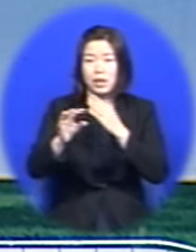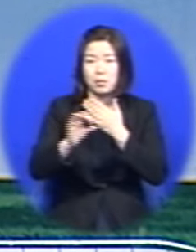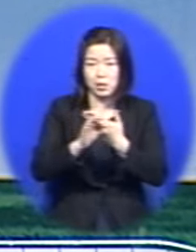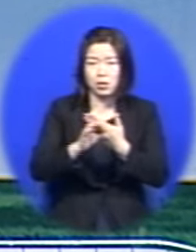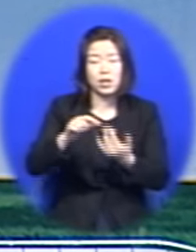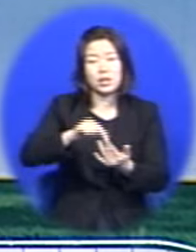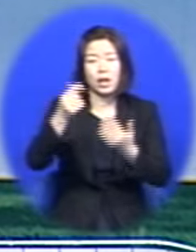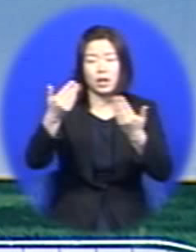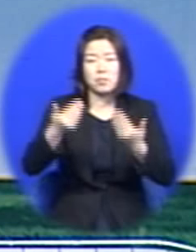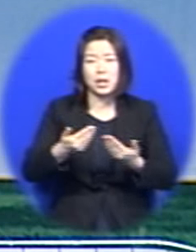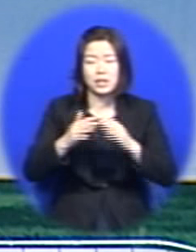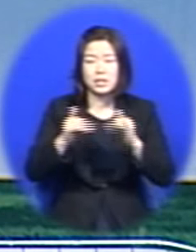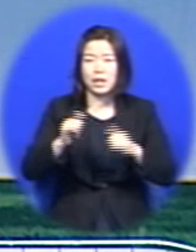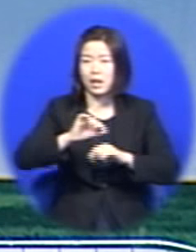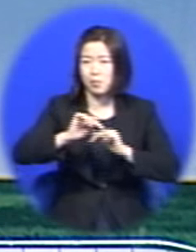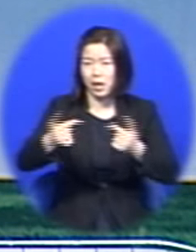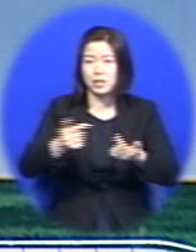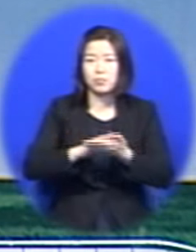아닙니다.